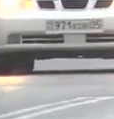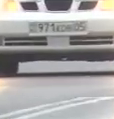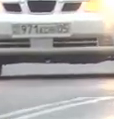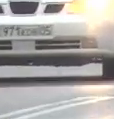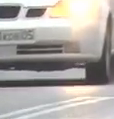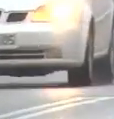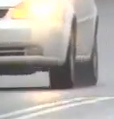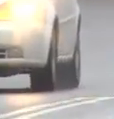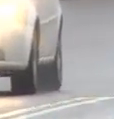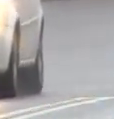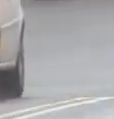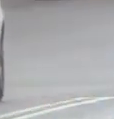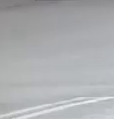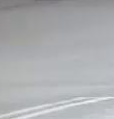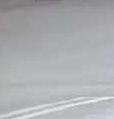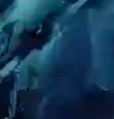Алматинской области.